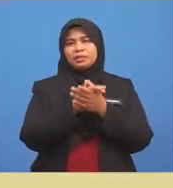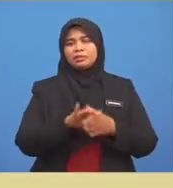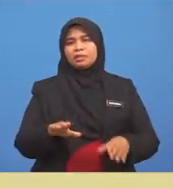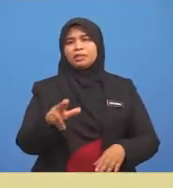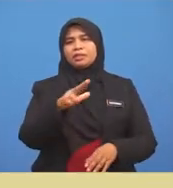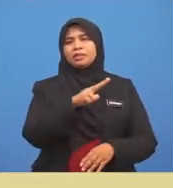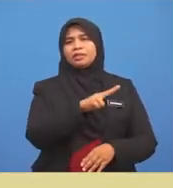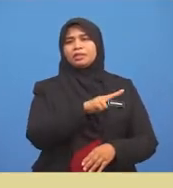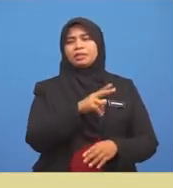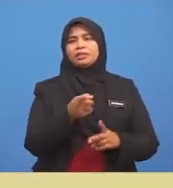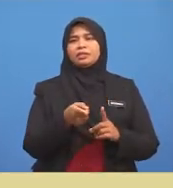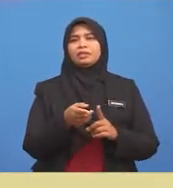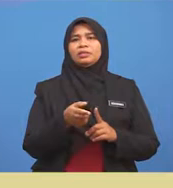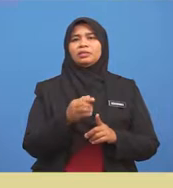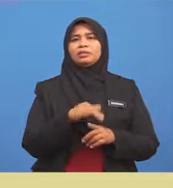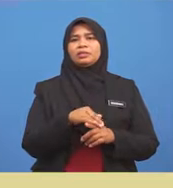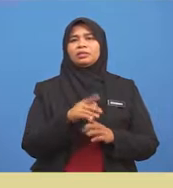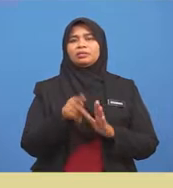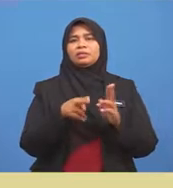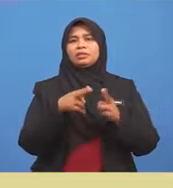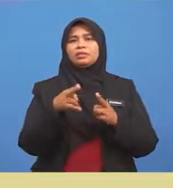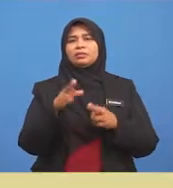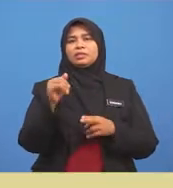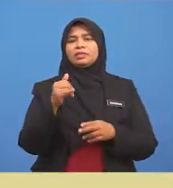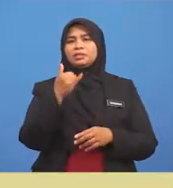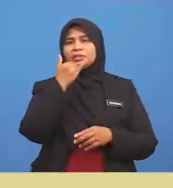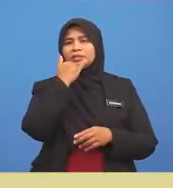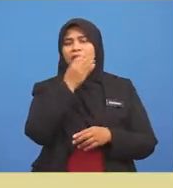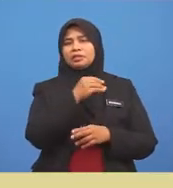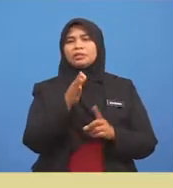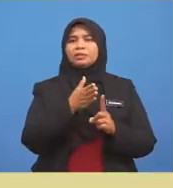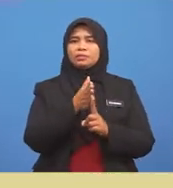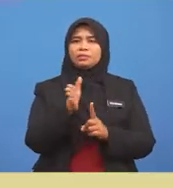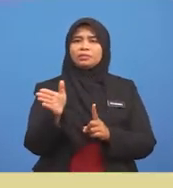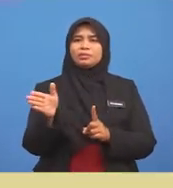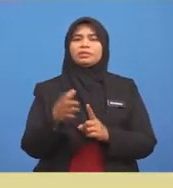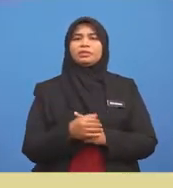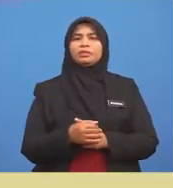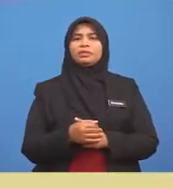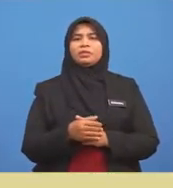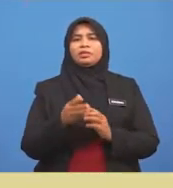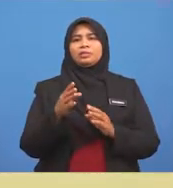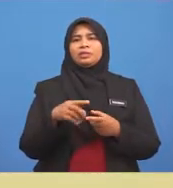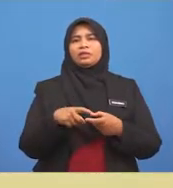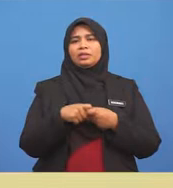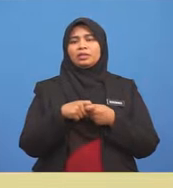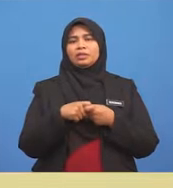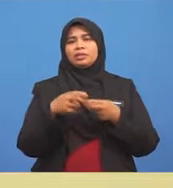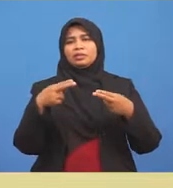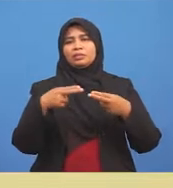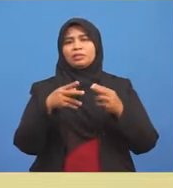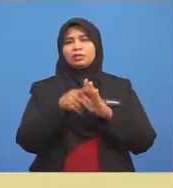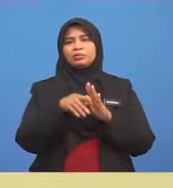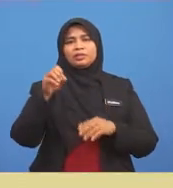tersebut daripada pengurusan yang salah dan menyeleweng. Seterusnya ialah mengeratkan